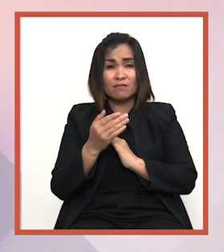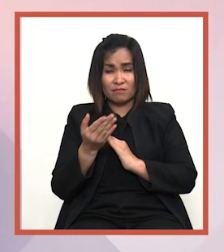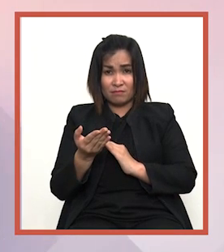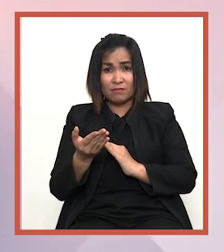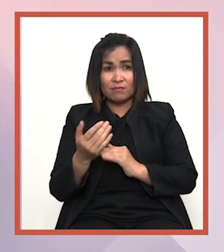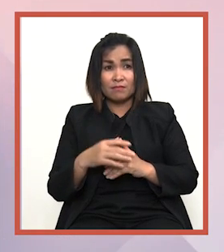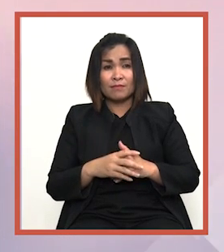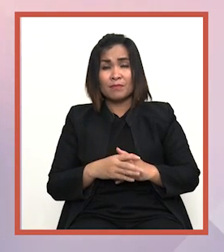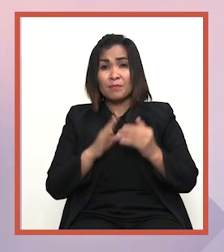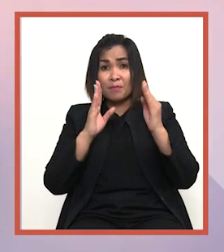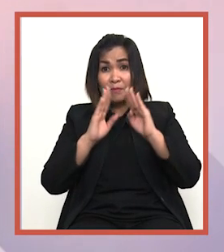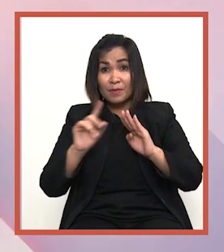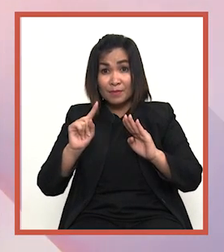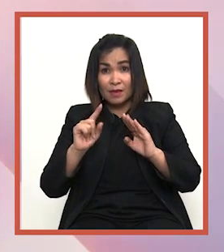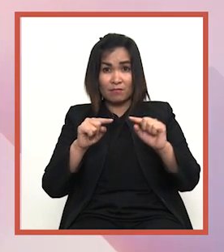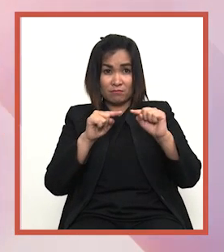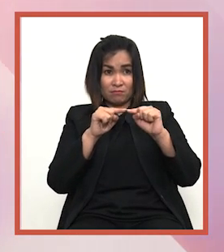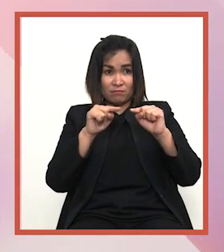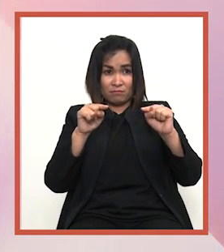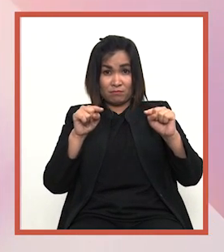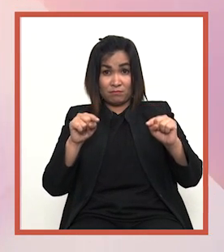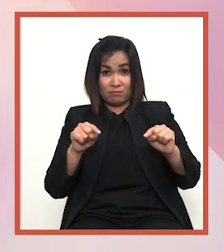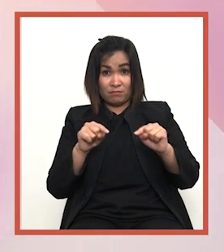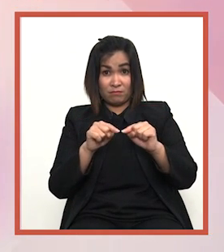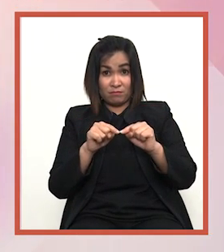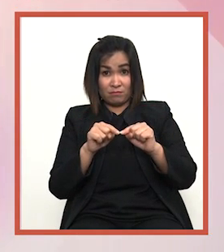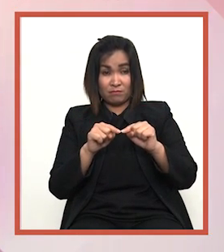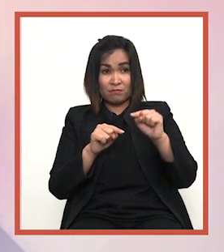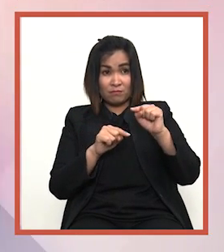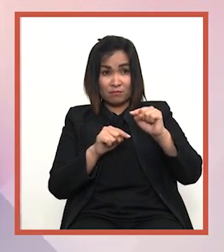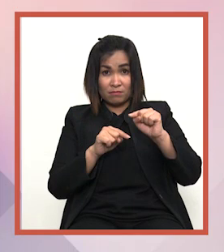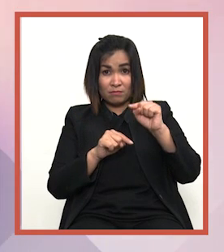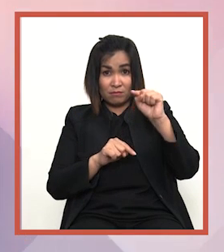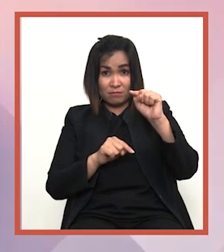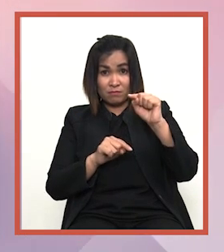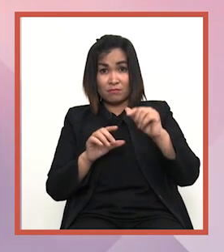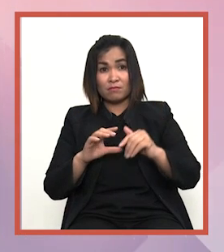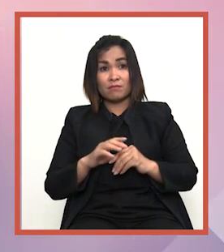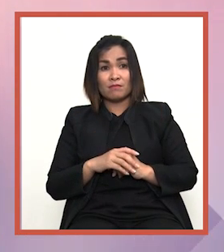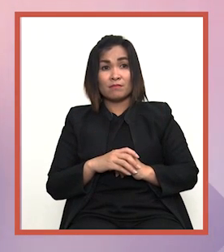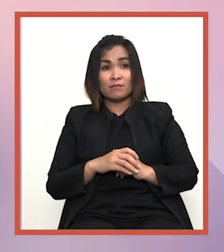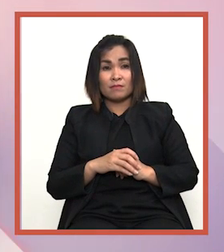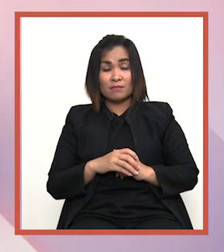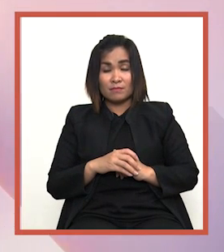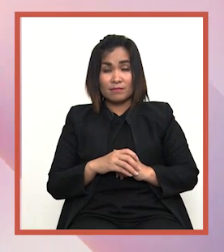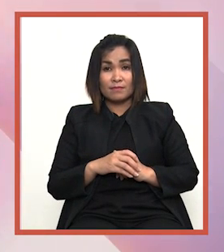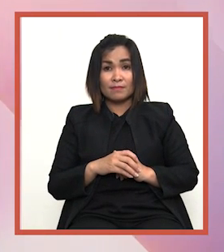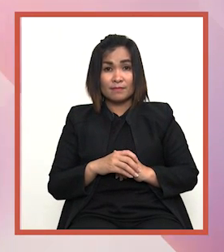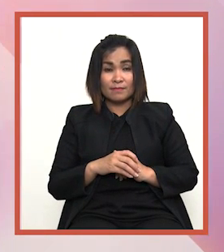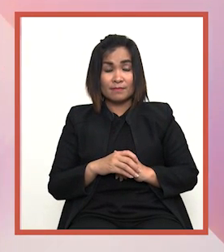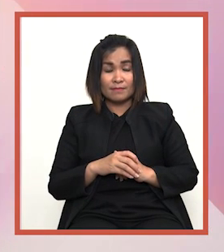คเตอร์นั้นนะครับลักษณะจะเป็นสี่เหลี่ยมผืนผ้านะครับเล็กๆนะครับแล้วก็มีขีดนะครับขีดออกนะ